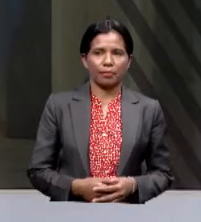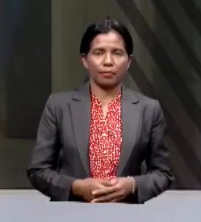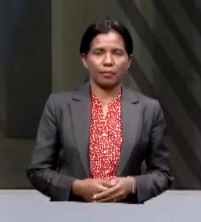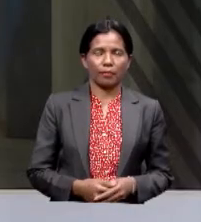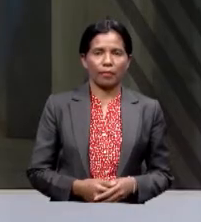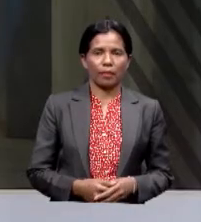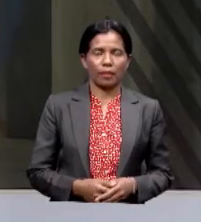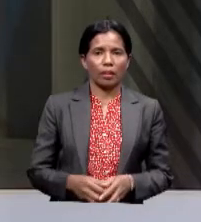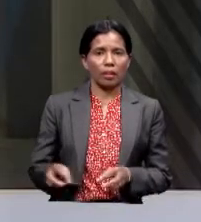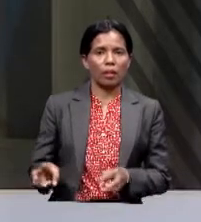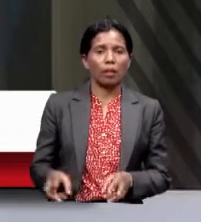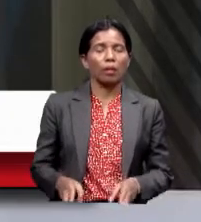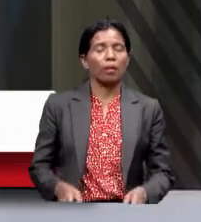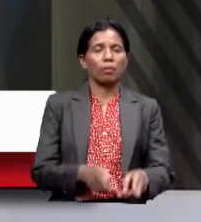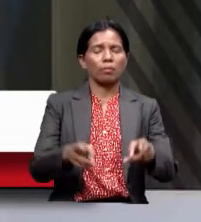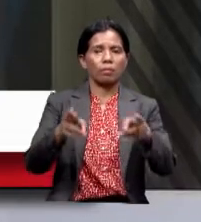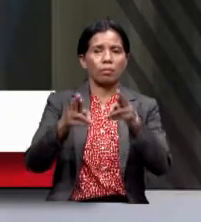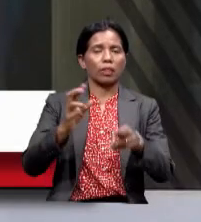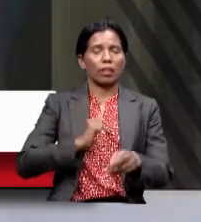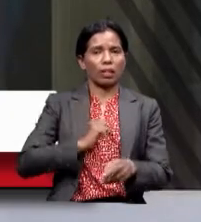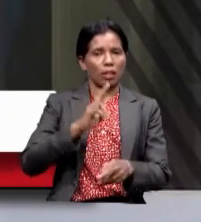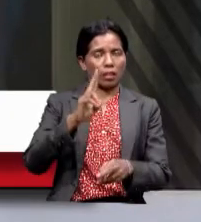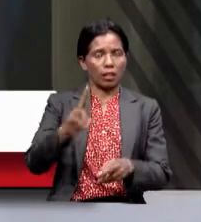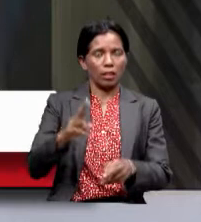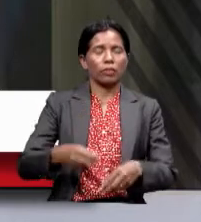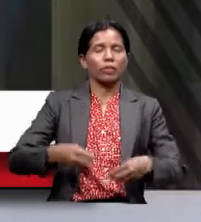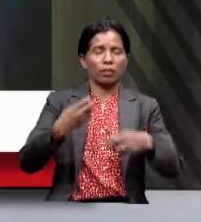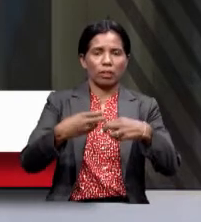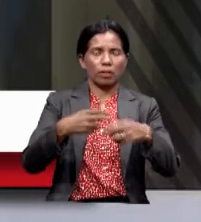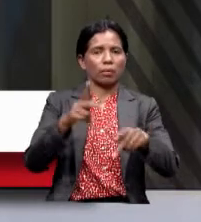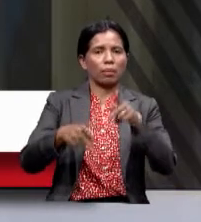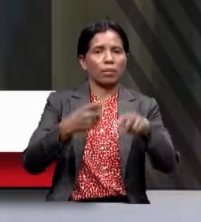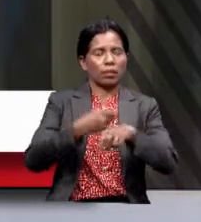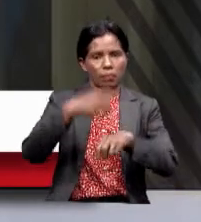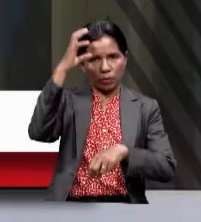Moto manufoni fu amiasa cum nidadi iha tempo udang.